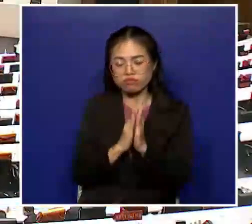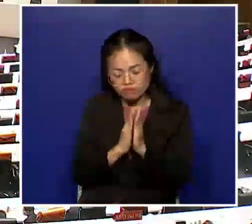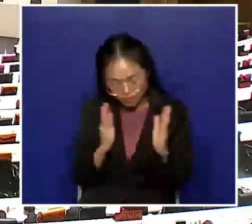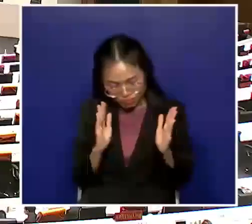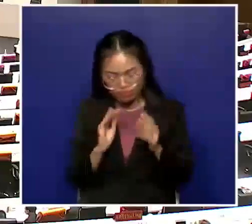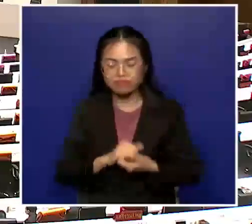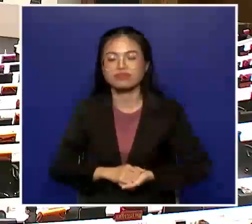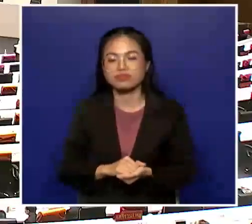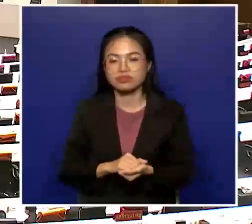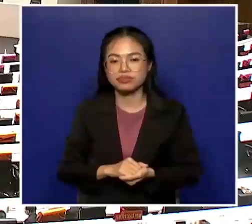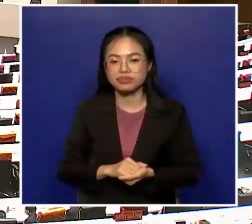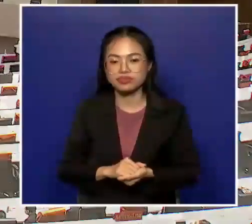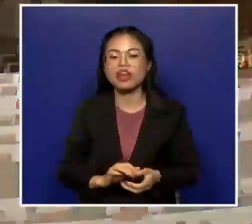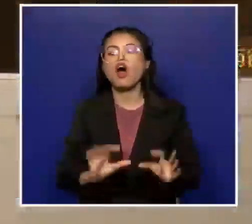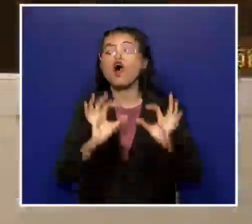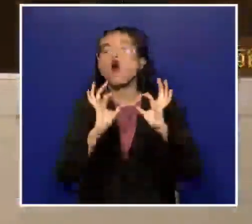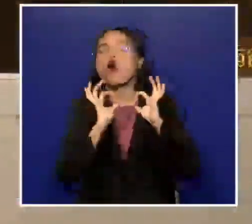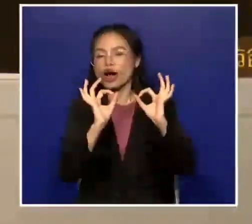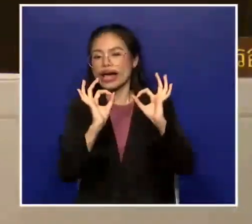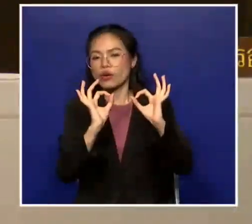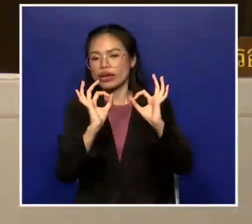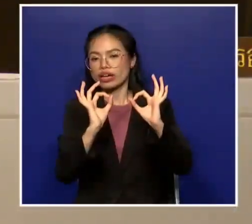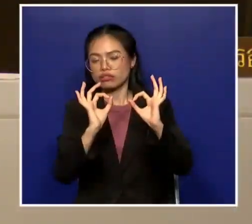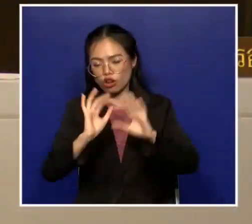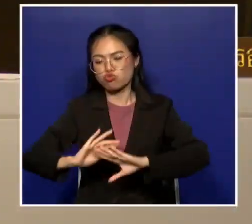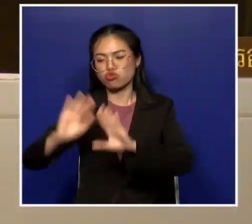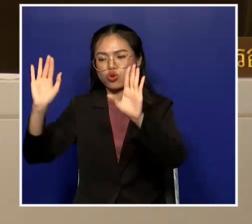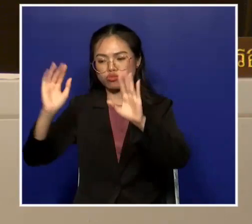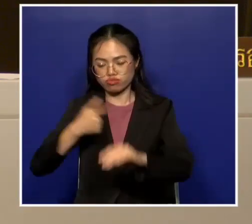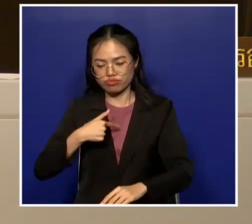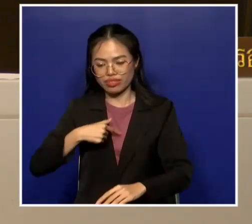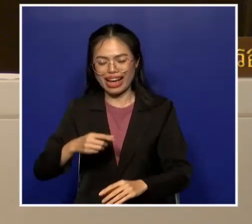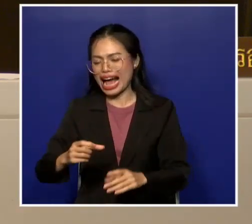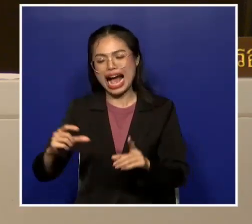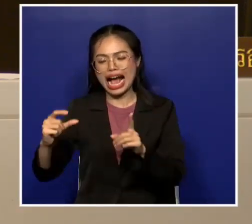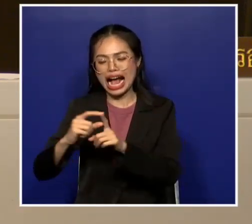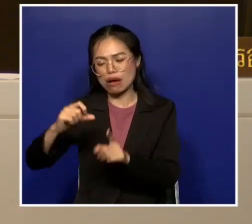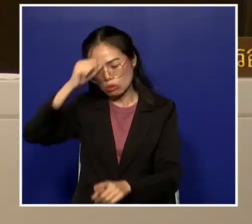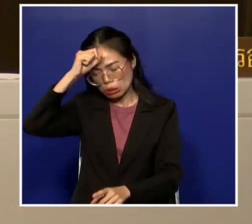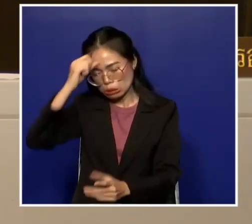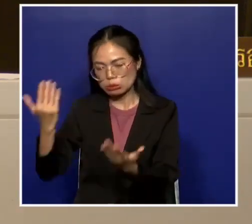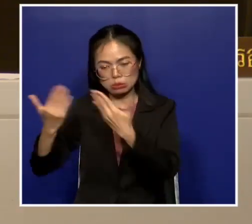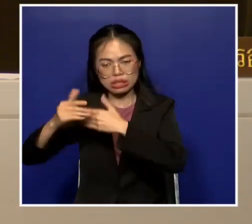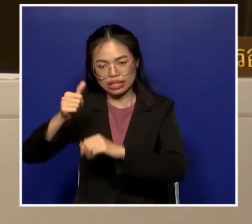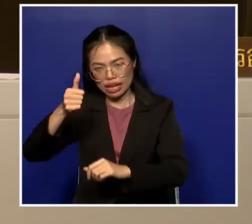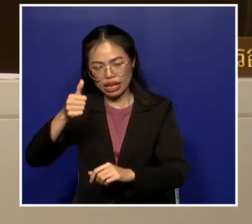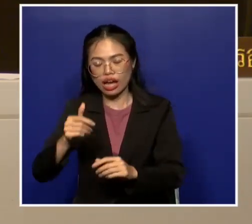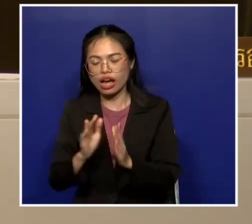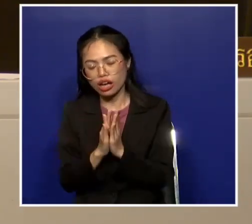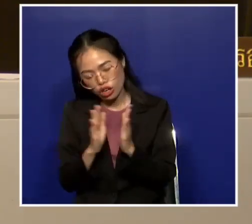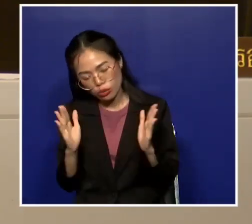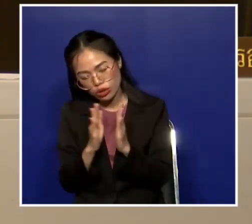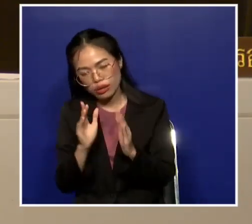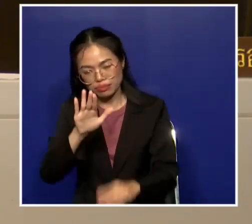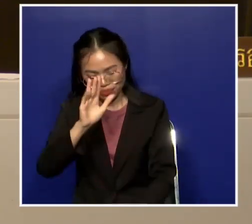กราบเรียนท่านประธานผมถอนให้เลยครับเพื่อประชาชนเพื่อพี่น้องประชาชนนะครับท่านประธานครับ ขอบคุณท่านสรัญวุฒิ ผม